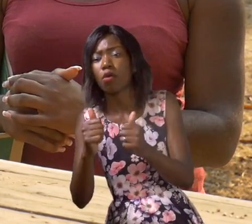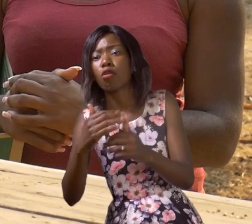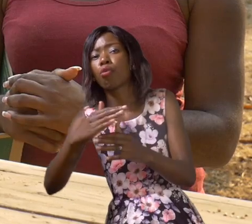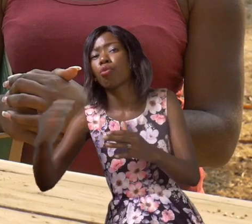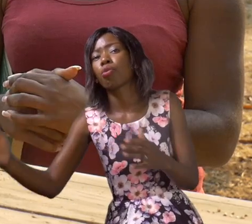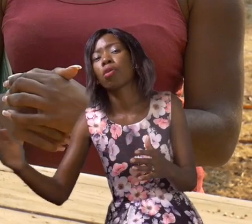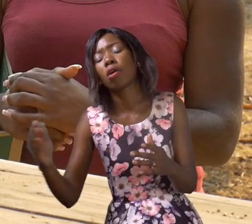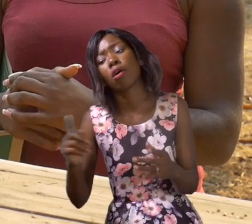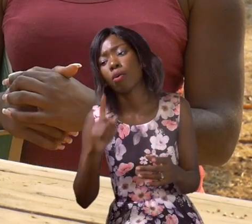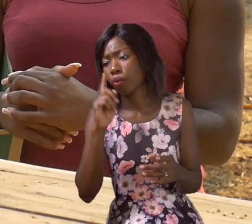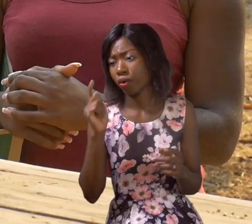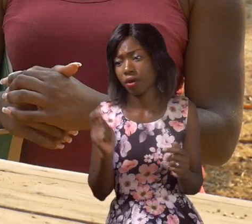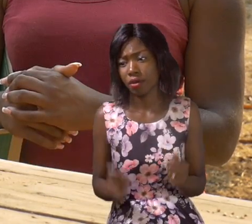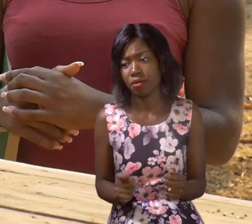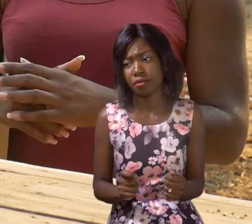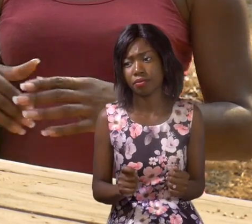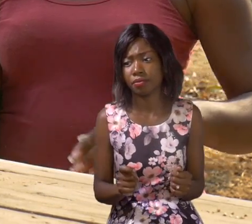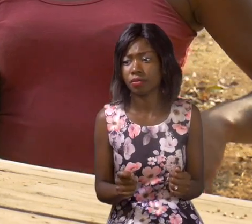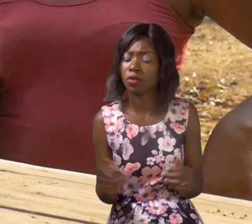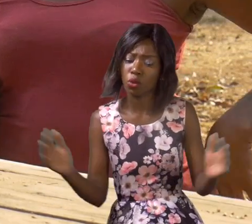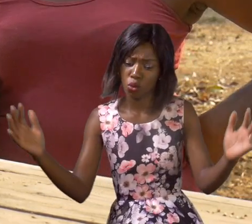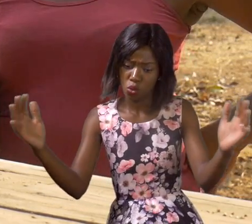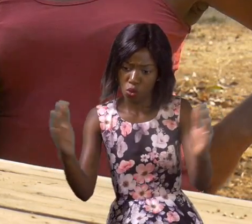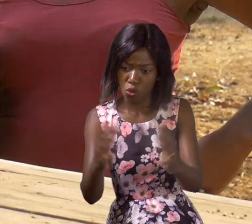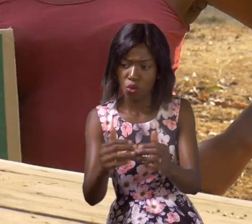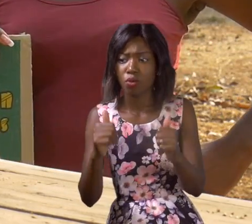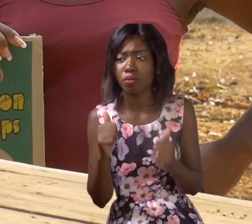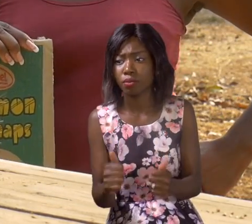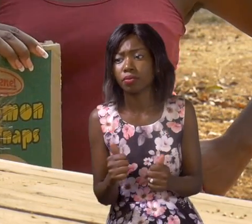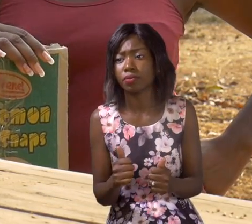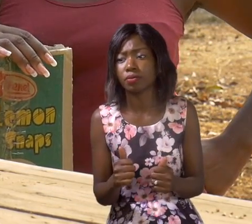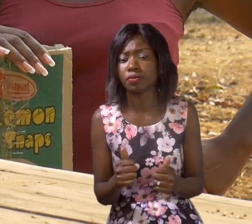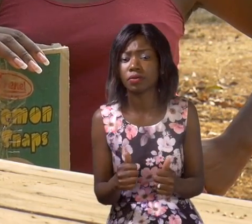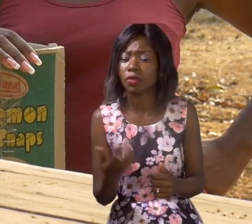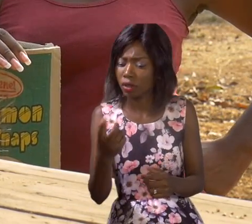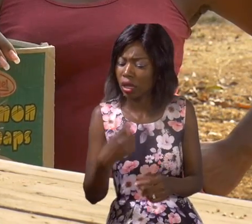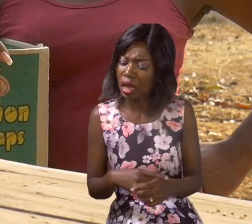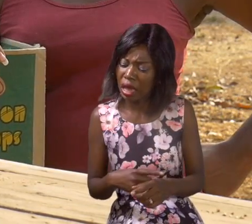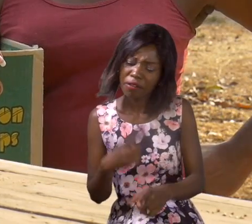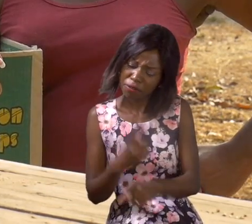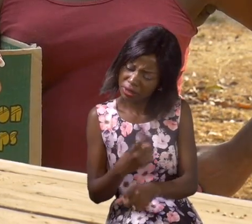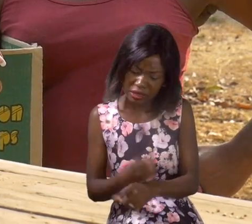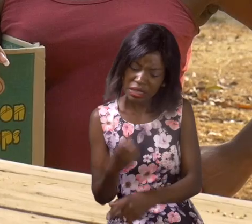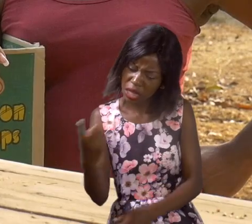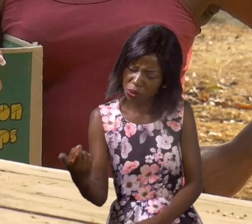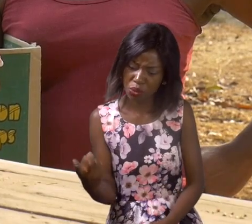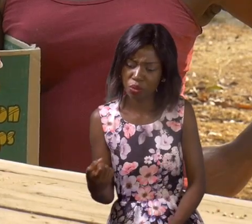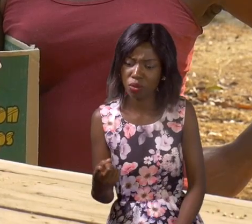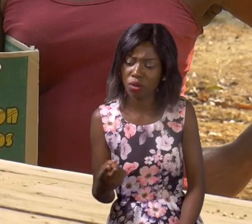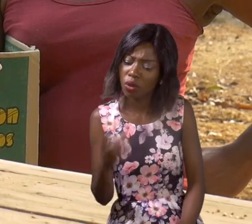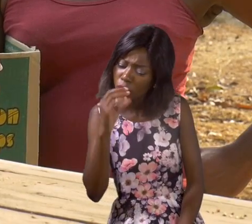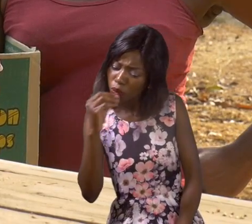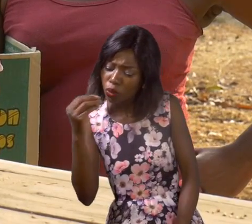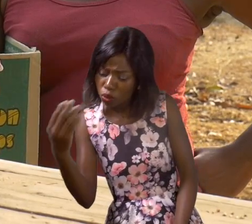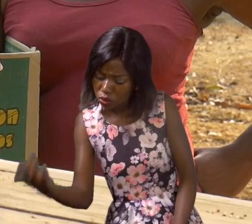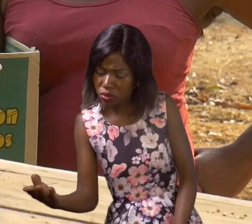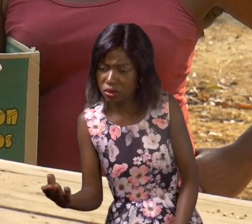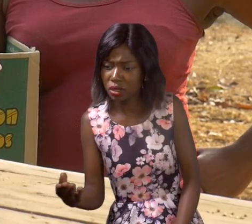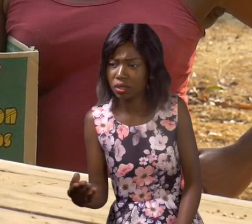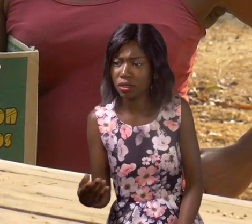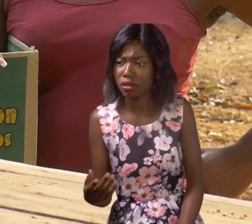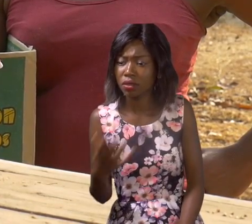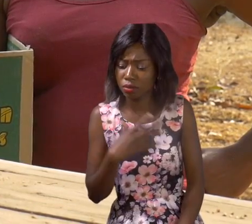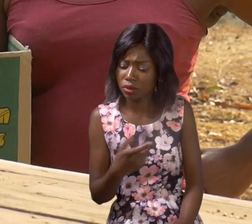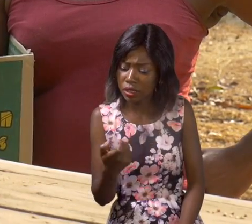Iwe vanhu vakaoma zvavo ivava zvakaoma kaniarunza sibiyari ndinatobatikana apa sibiya ndewako iyo ingaona sibiya ndewako unofanira kungotaura